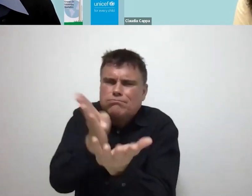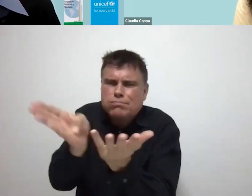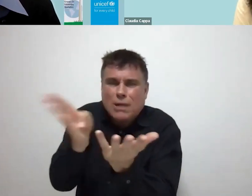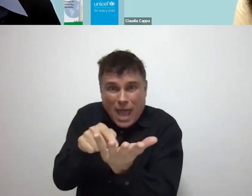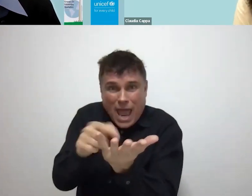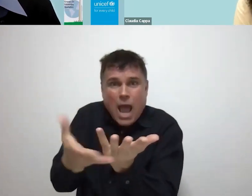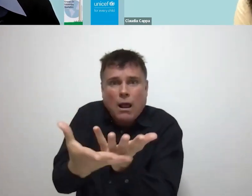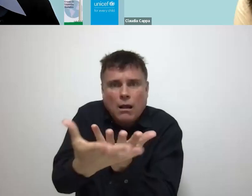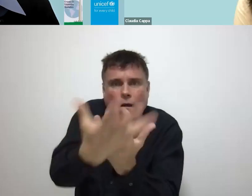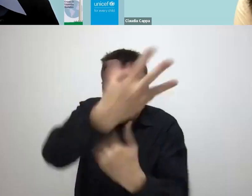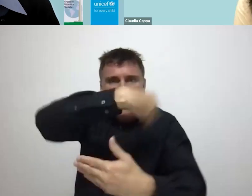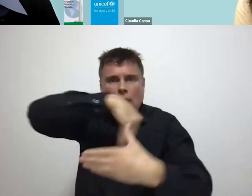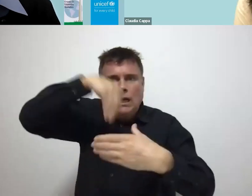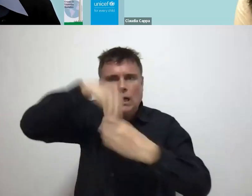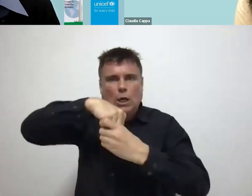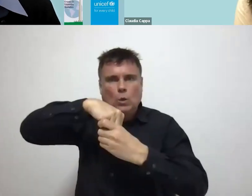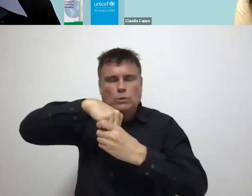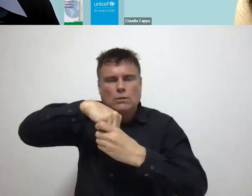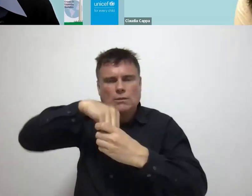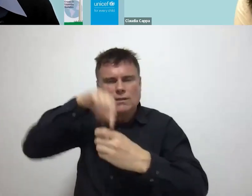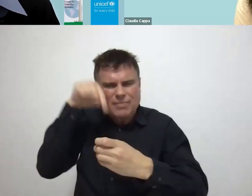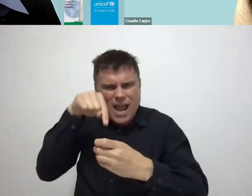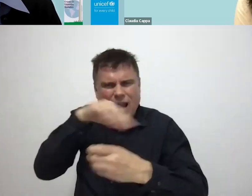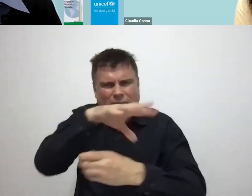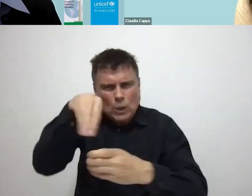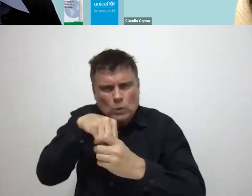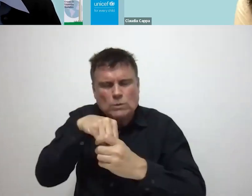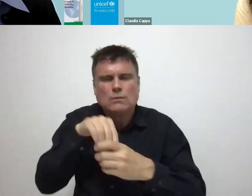qui ont rapport avec l'inclusion des enfants à l'école.